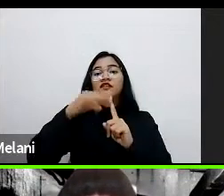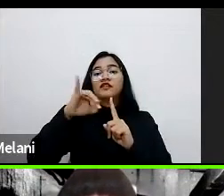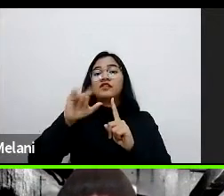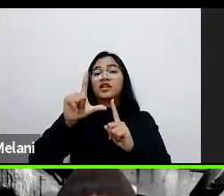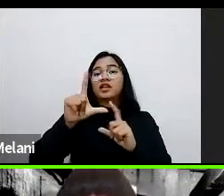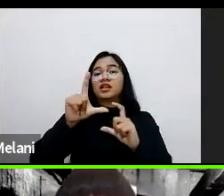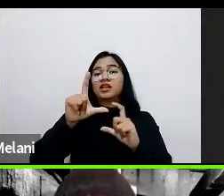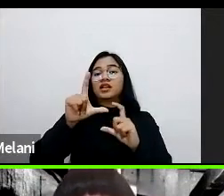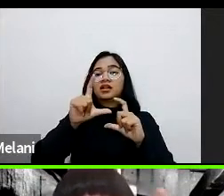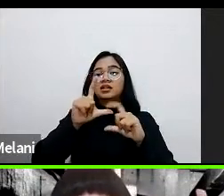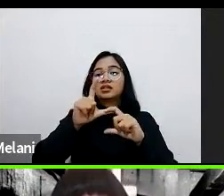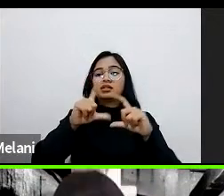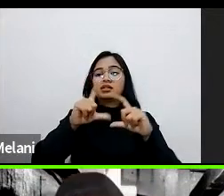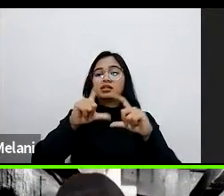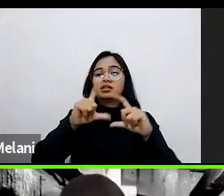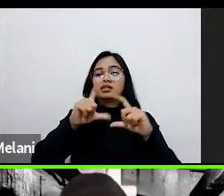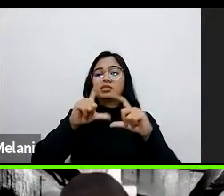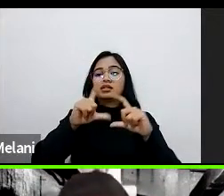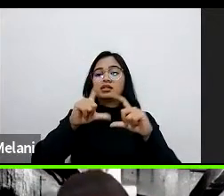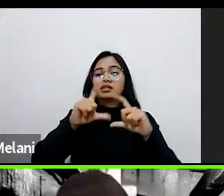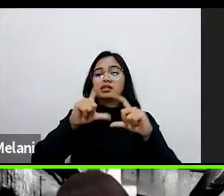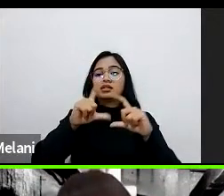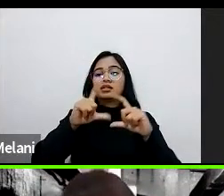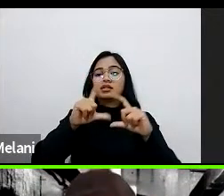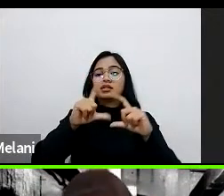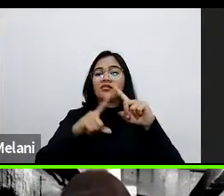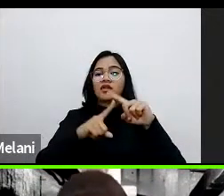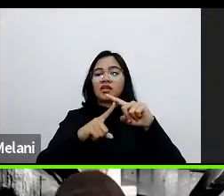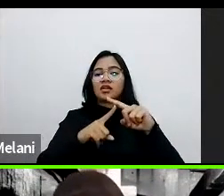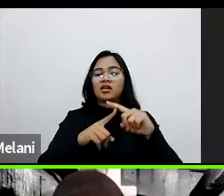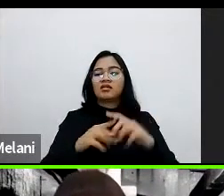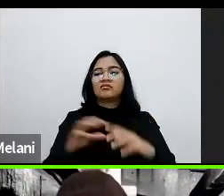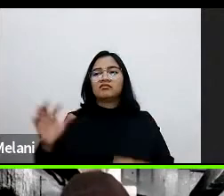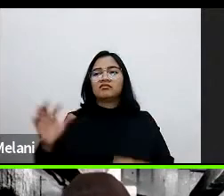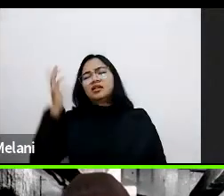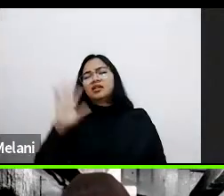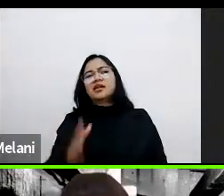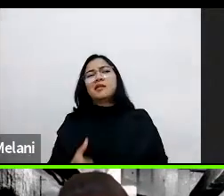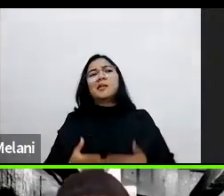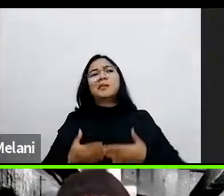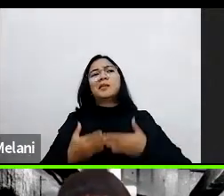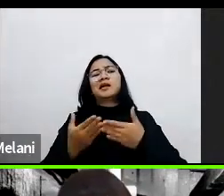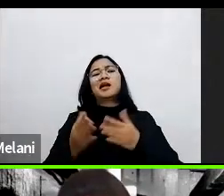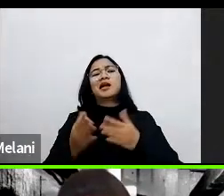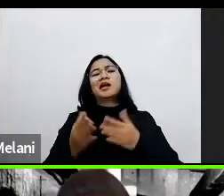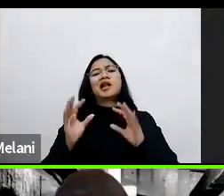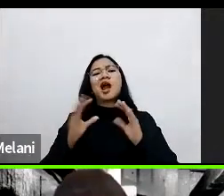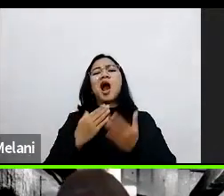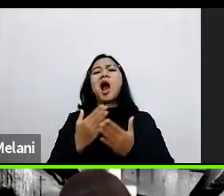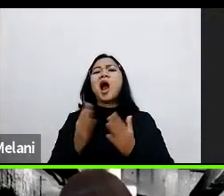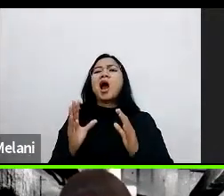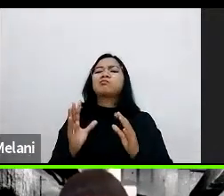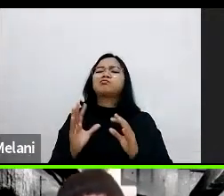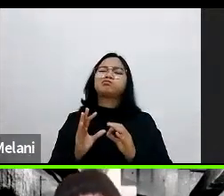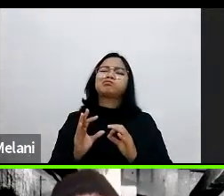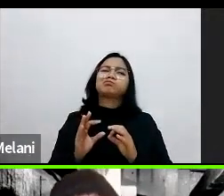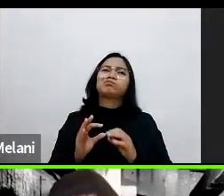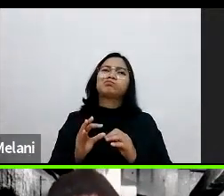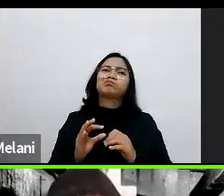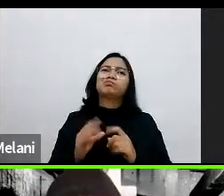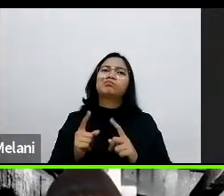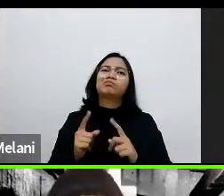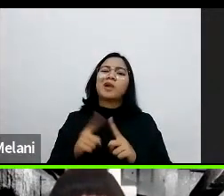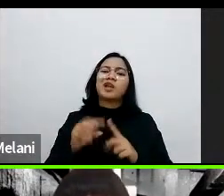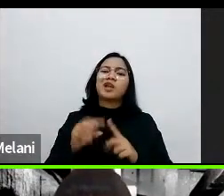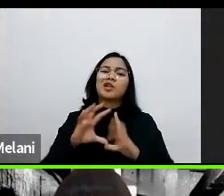kalau kita lihat, apa sih sekarang pisau bedahnya untuk teman-teman untuk membuat konsep gitu, kan